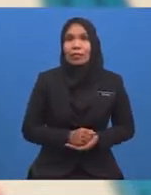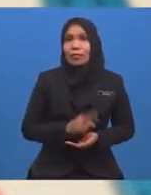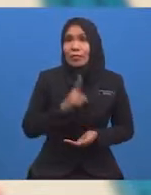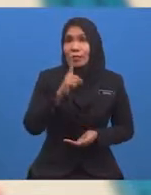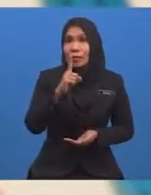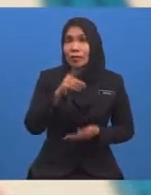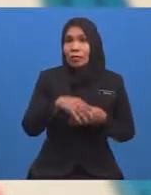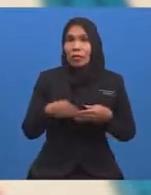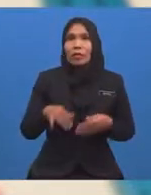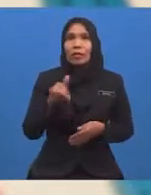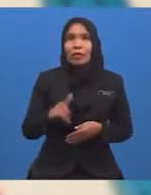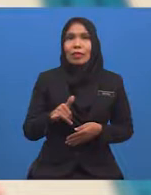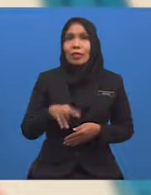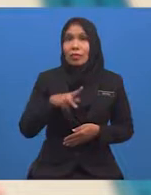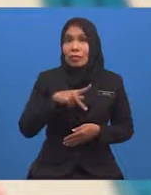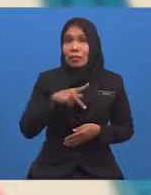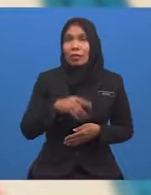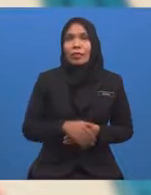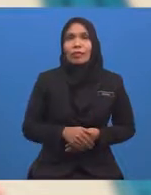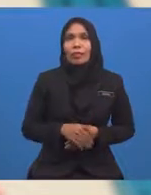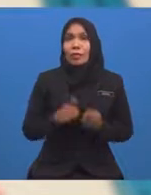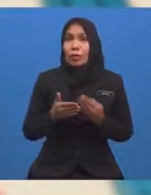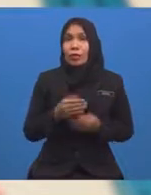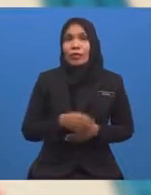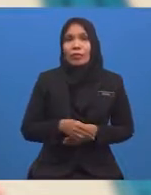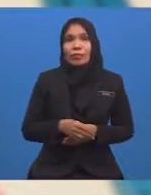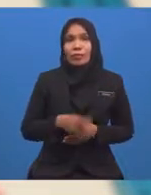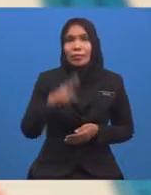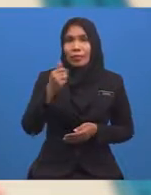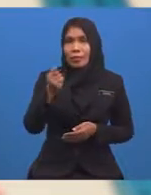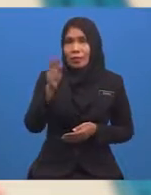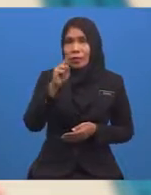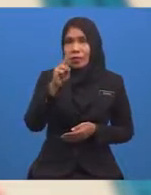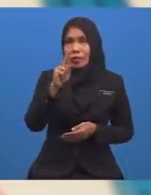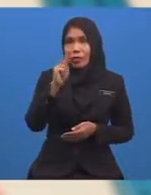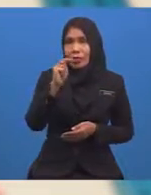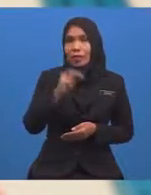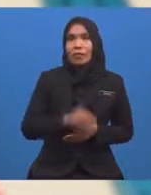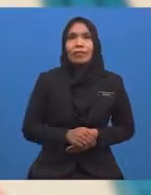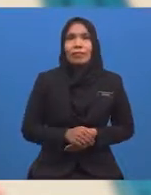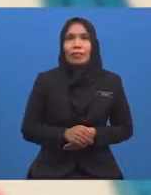yang dimiliki oleh kayu Pule adalah tiga keping